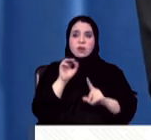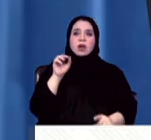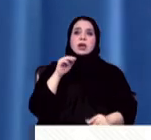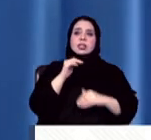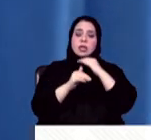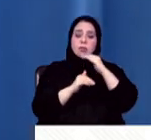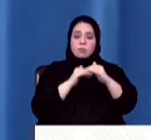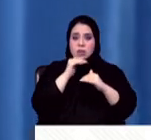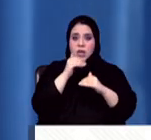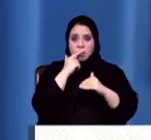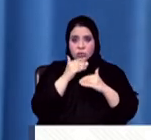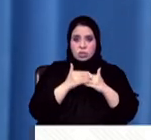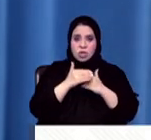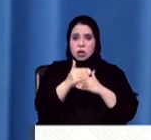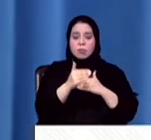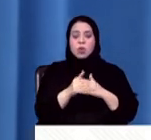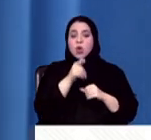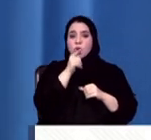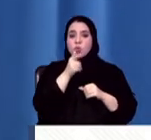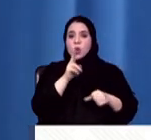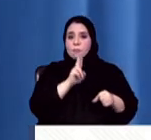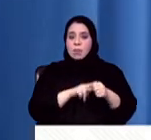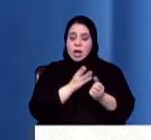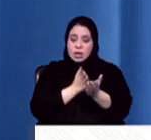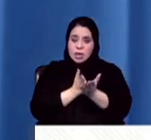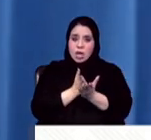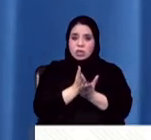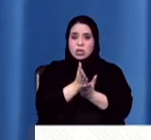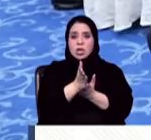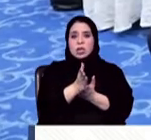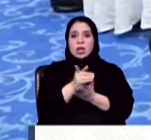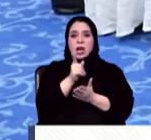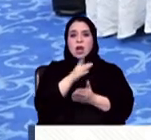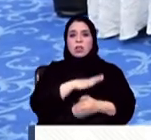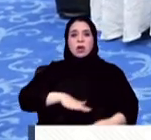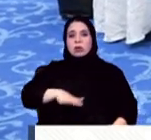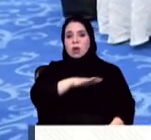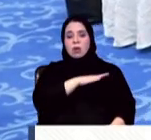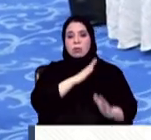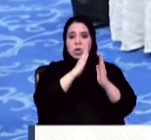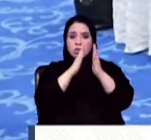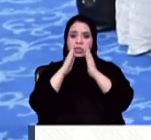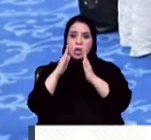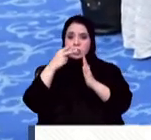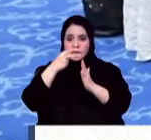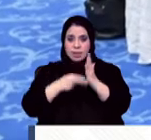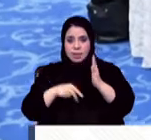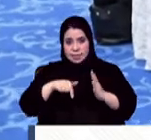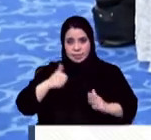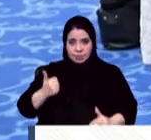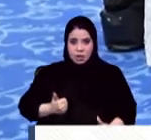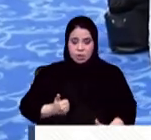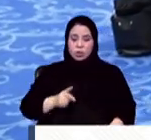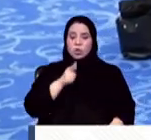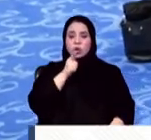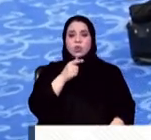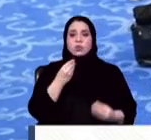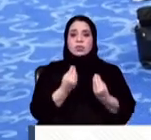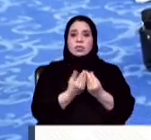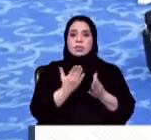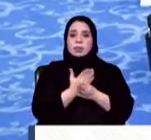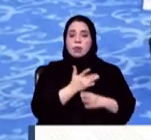المستدامه وهو ما بات نهجا تتبعه كافه الجهات الرسميه في المملكه ايمانا